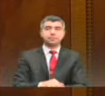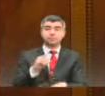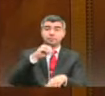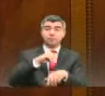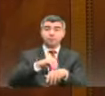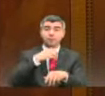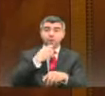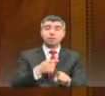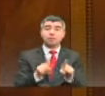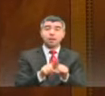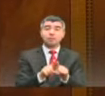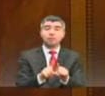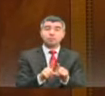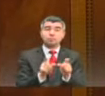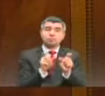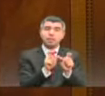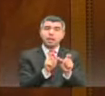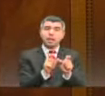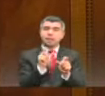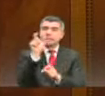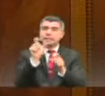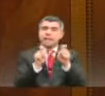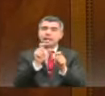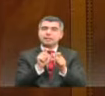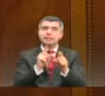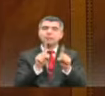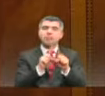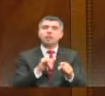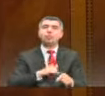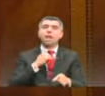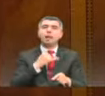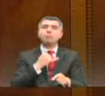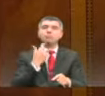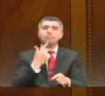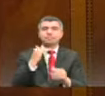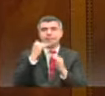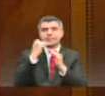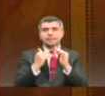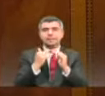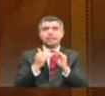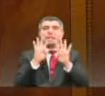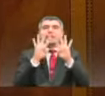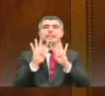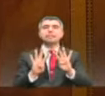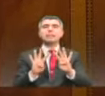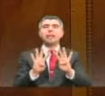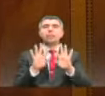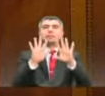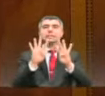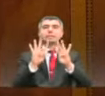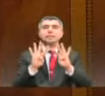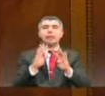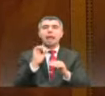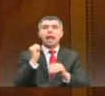أكبر لحماية القاصرين المغاربة غير المرافقين باعتبارهم فئة هشة